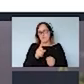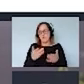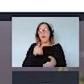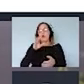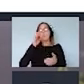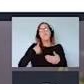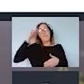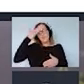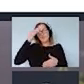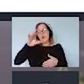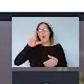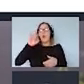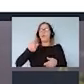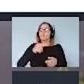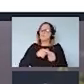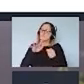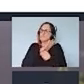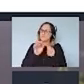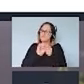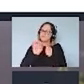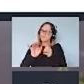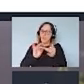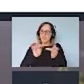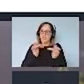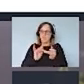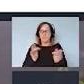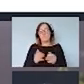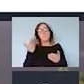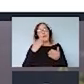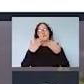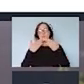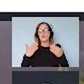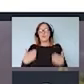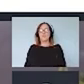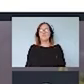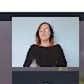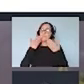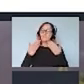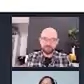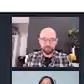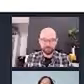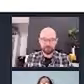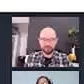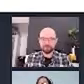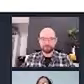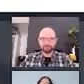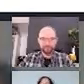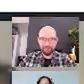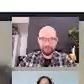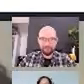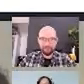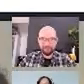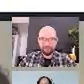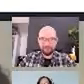że nie przesadziłem. Uzupełniam linki i bardzo dziękuję. Było bardzo miło spotkać. Jak ktoś jeszcze ma emoji, to proszę rzucać.